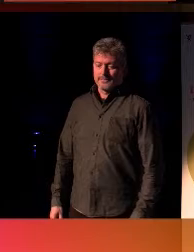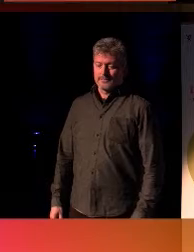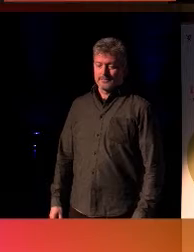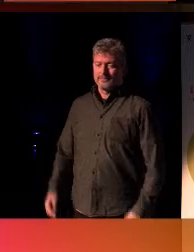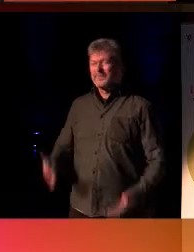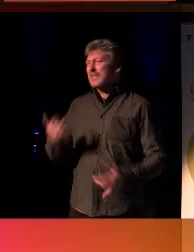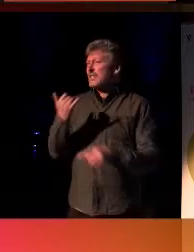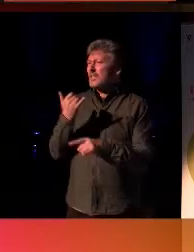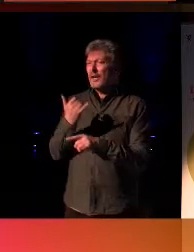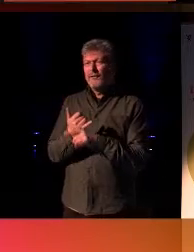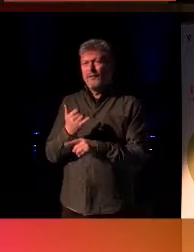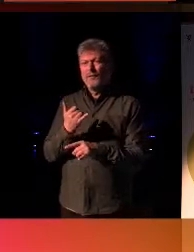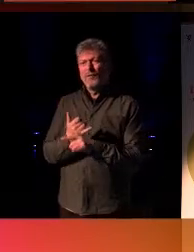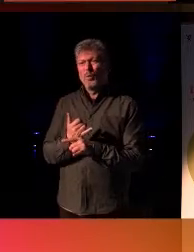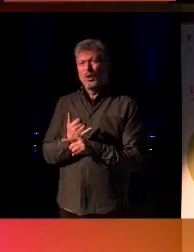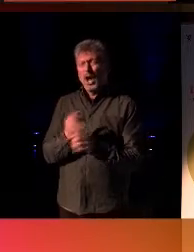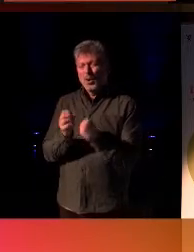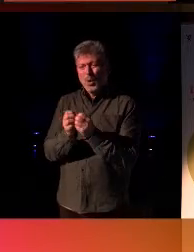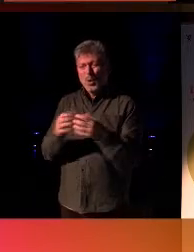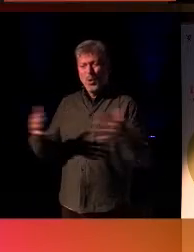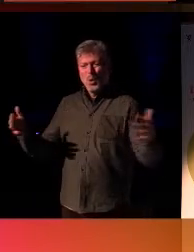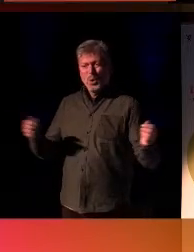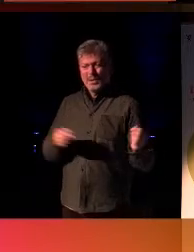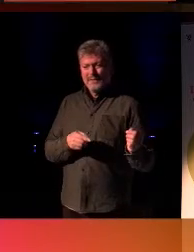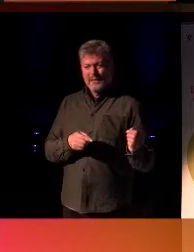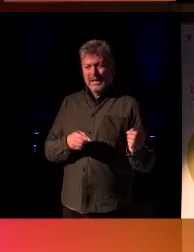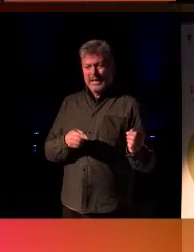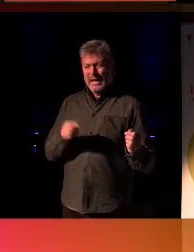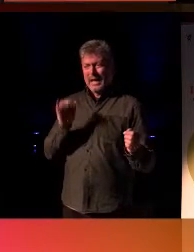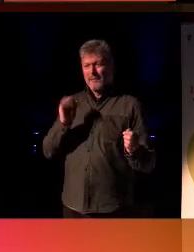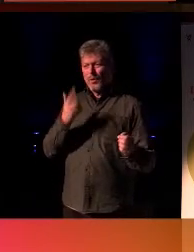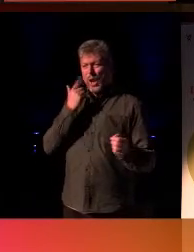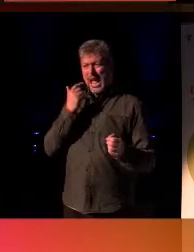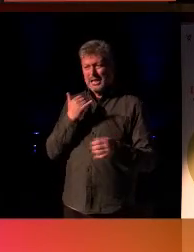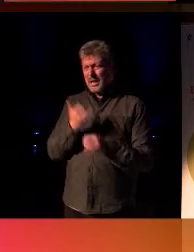Så hvordan ser utviklingstrekkene ut for de eldre?